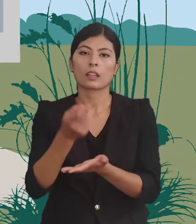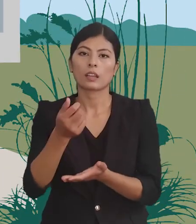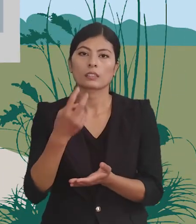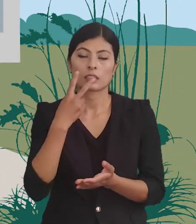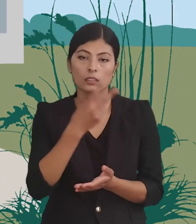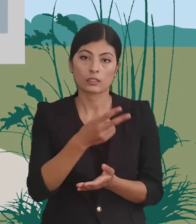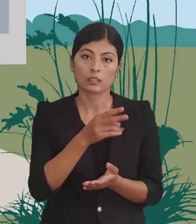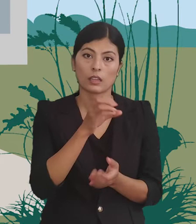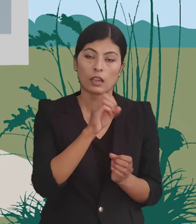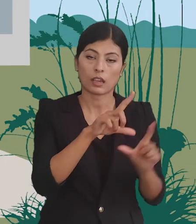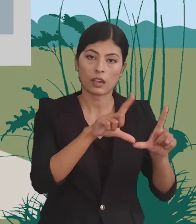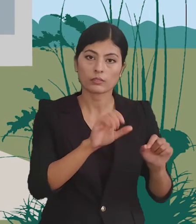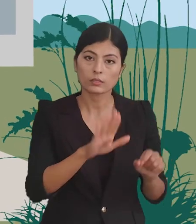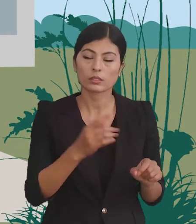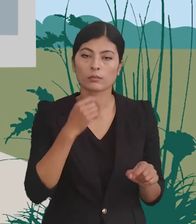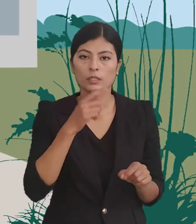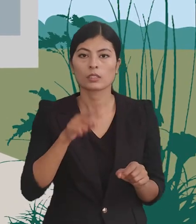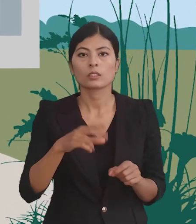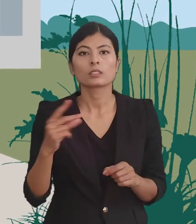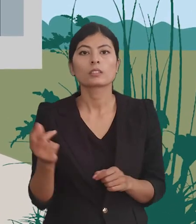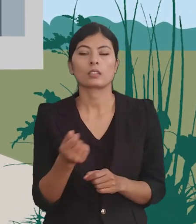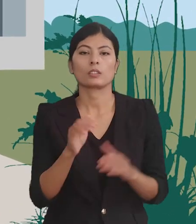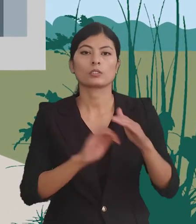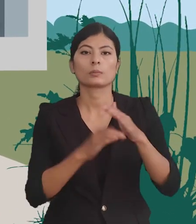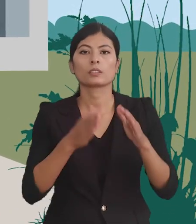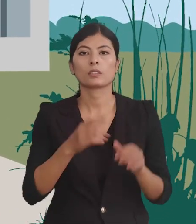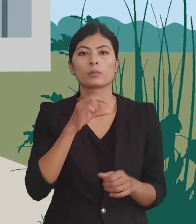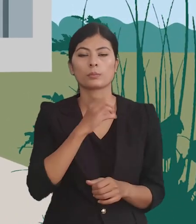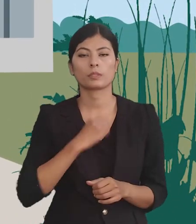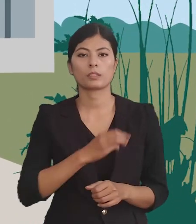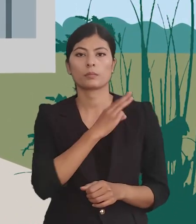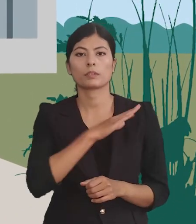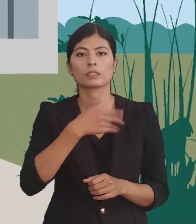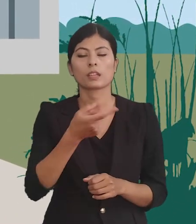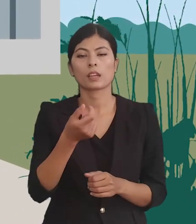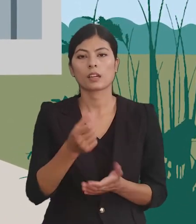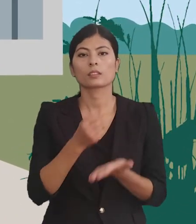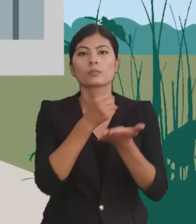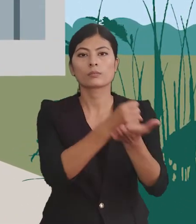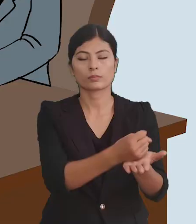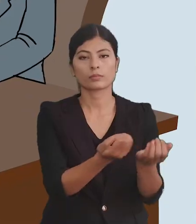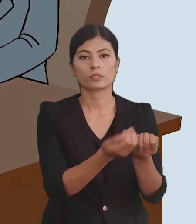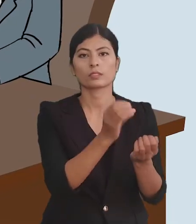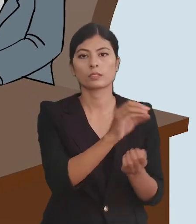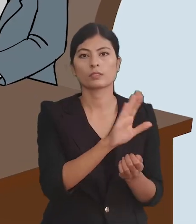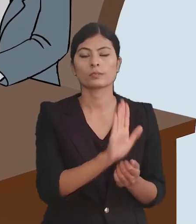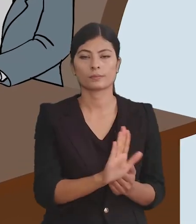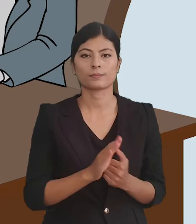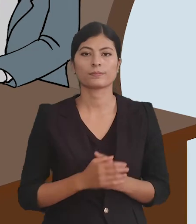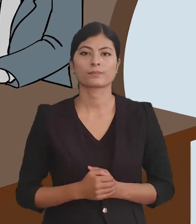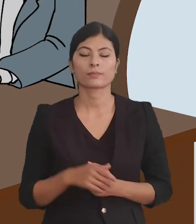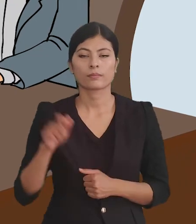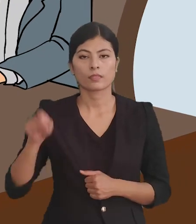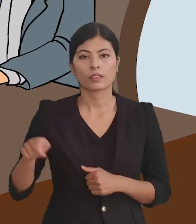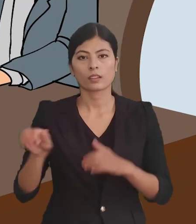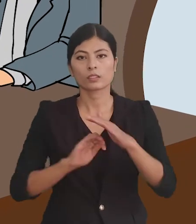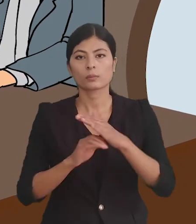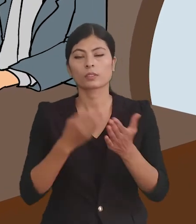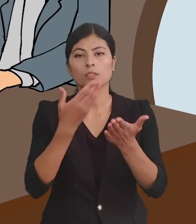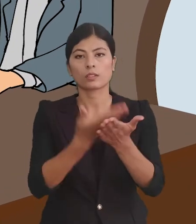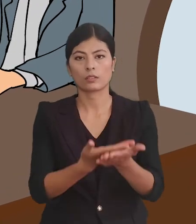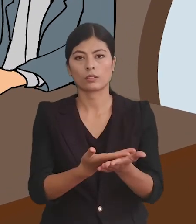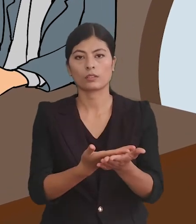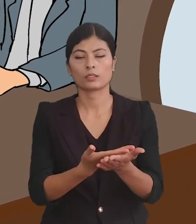पर तत्काल उद्धार आ राहत समिति पीड़ित के राहत तथा आर्थिक सहयोग उपलब्ध करवैया। न्यायिक समिति